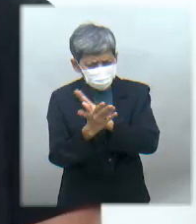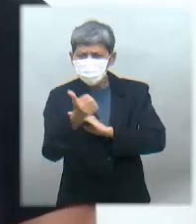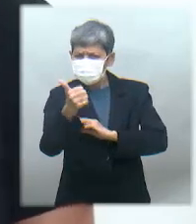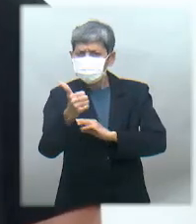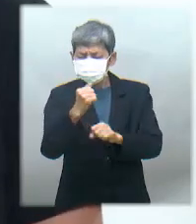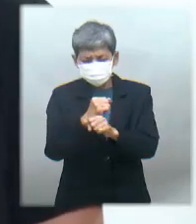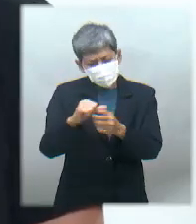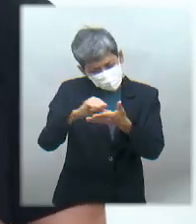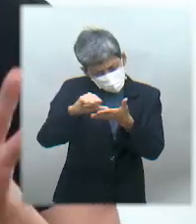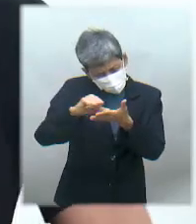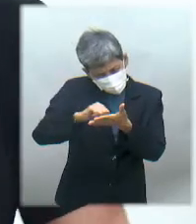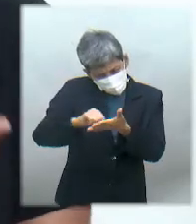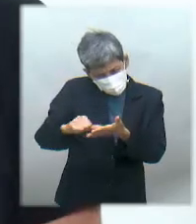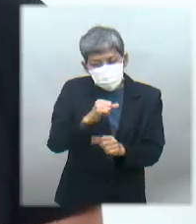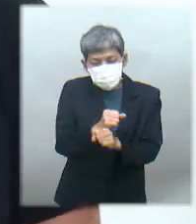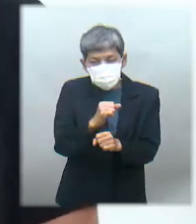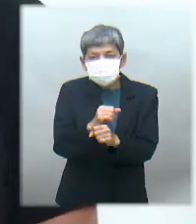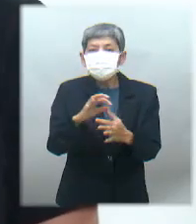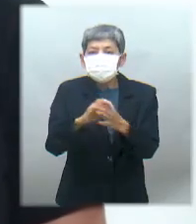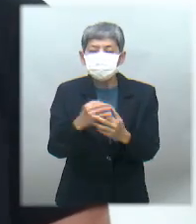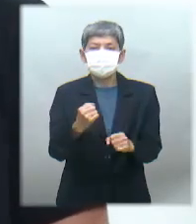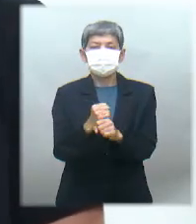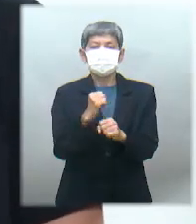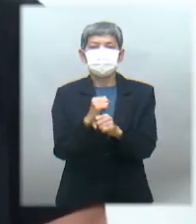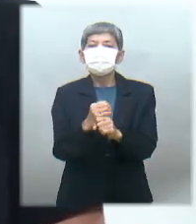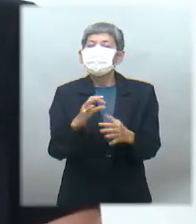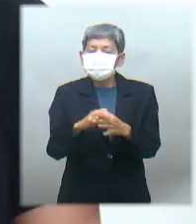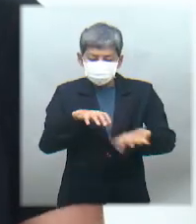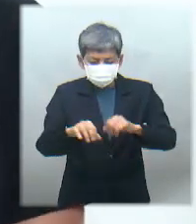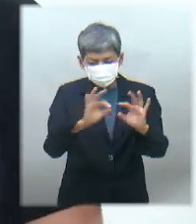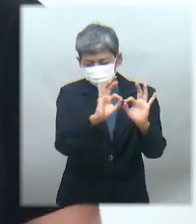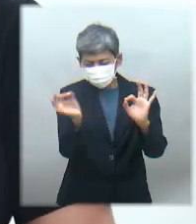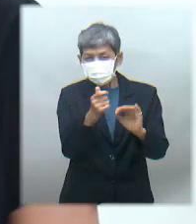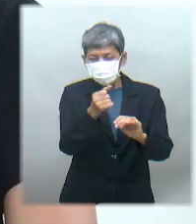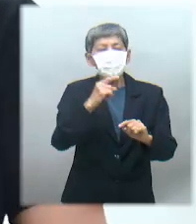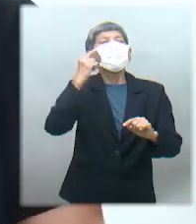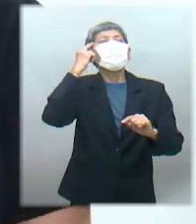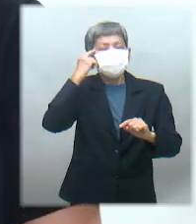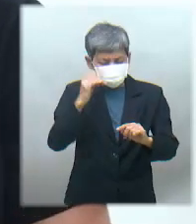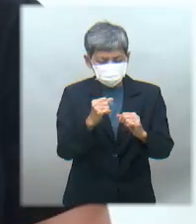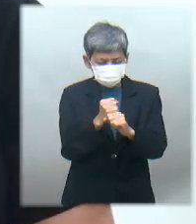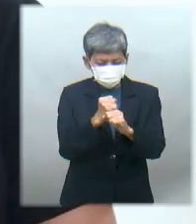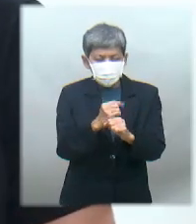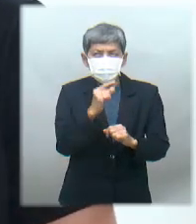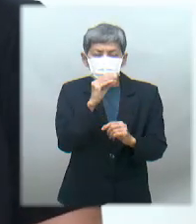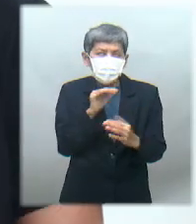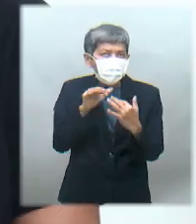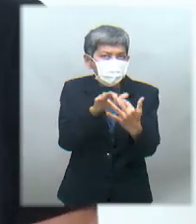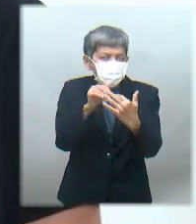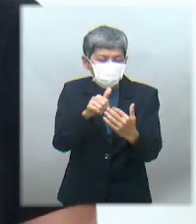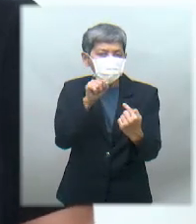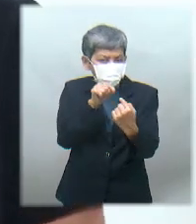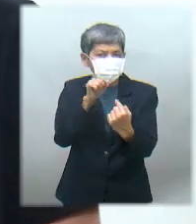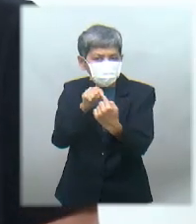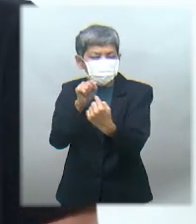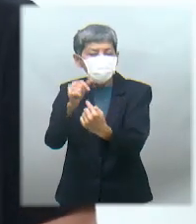ช่วยทำไมENA AI รู้ว อ๋อ มัผิดตรงไหนยังไงค่ะรว